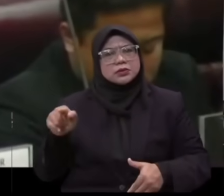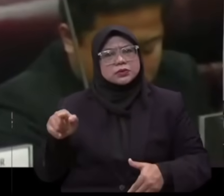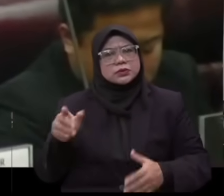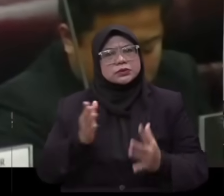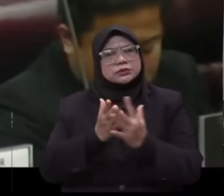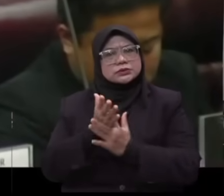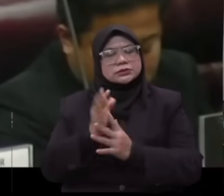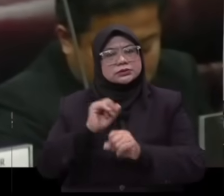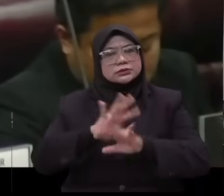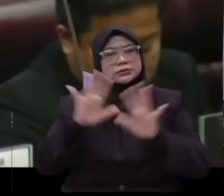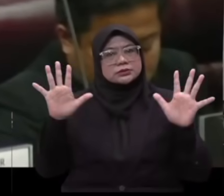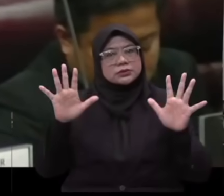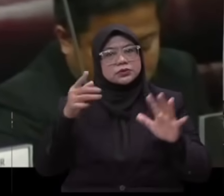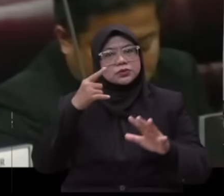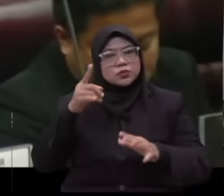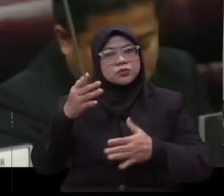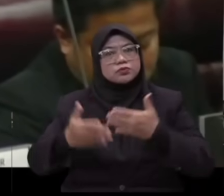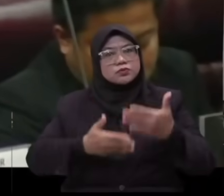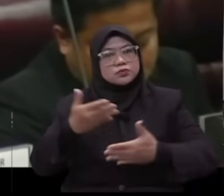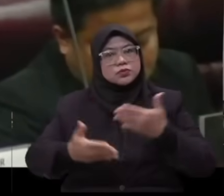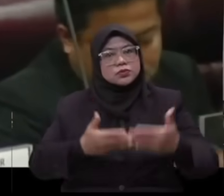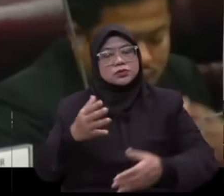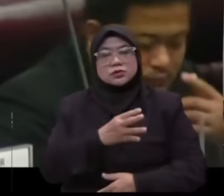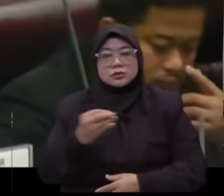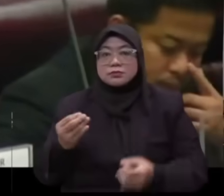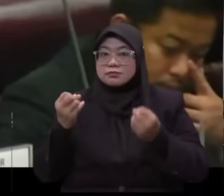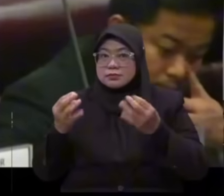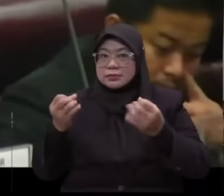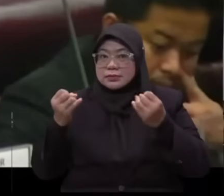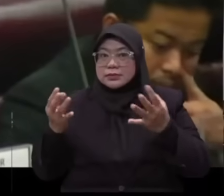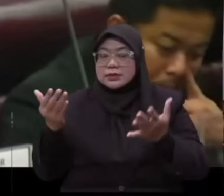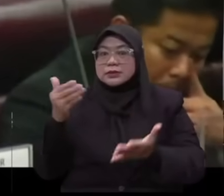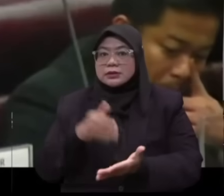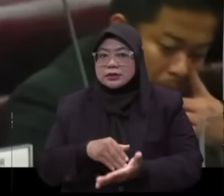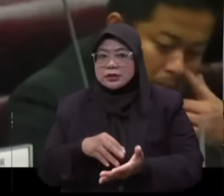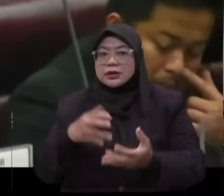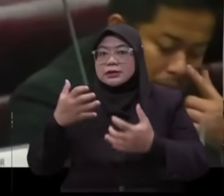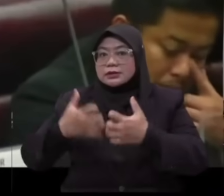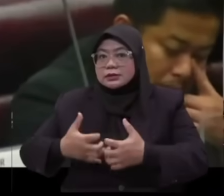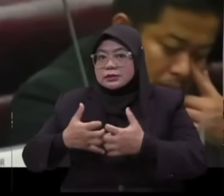asli untuk semua proses sebab kalau kita banyak lagi